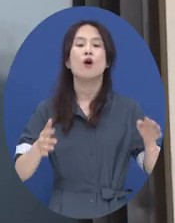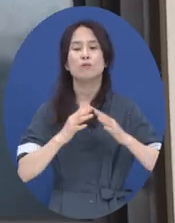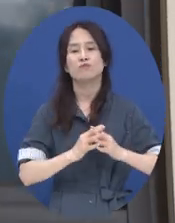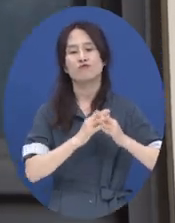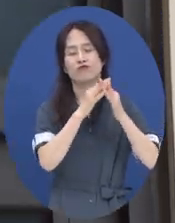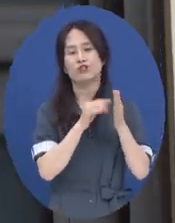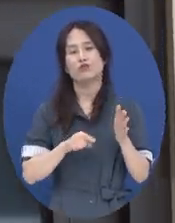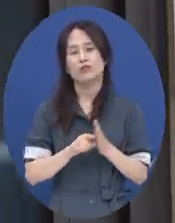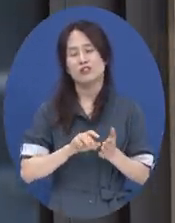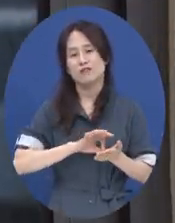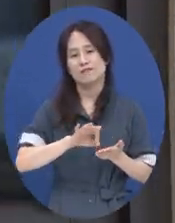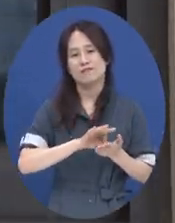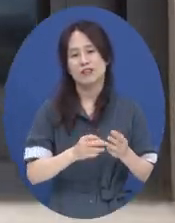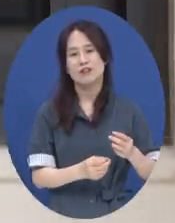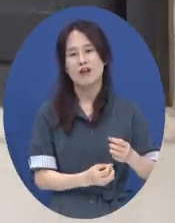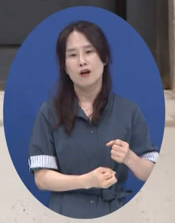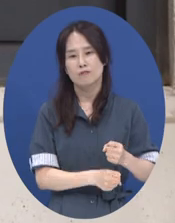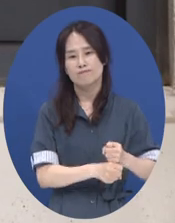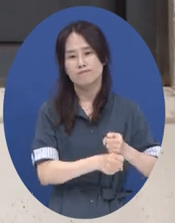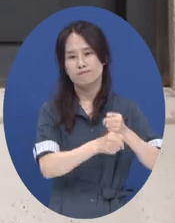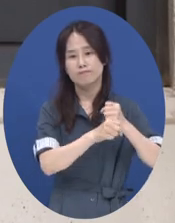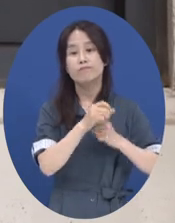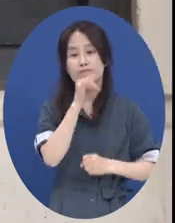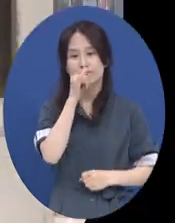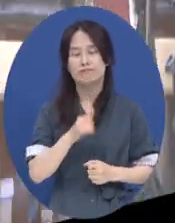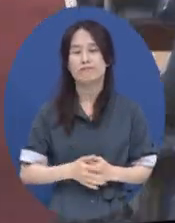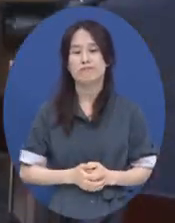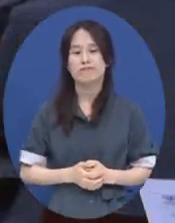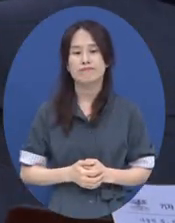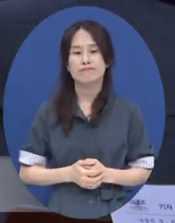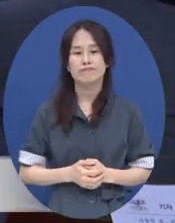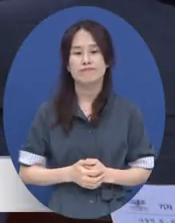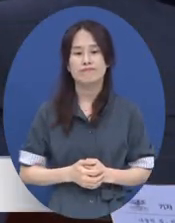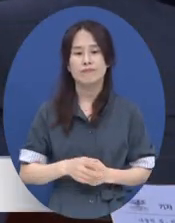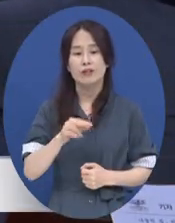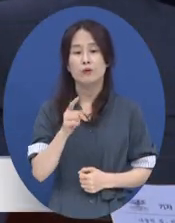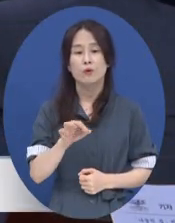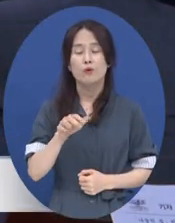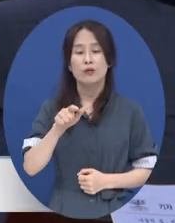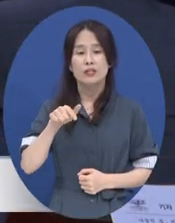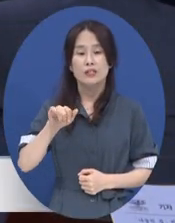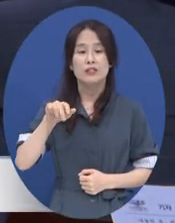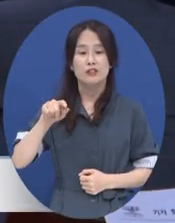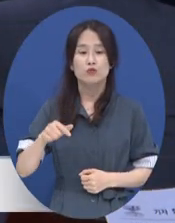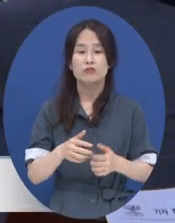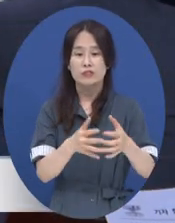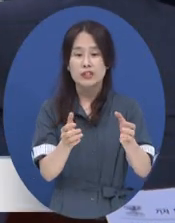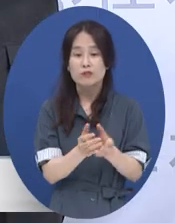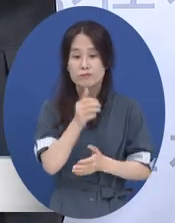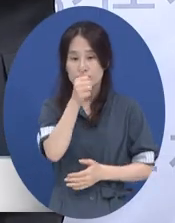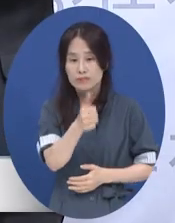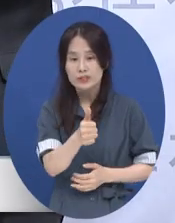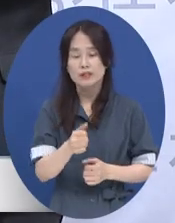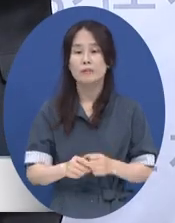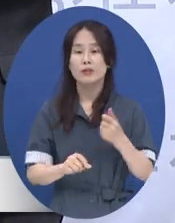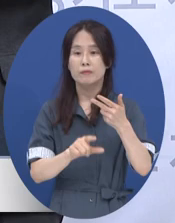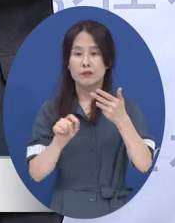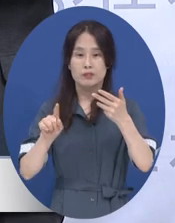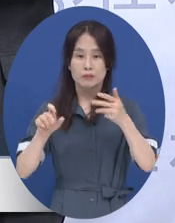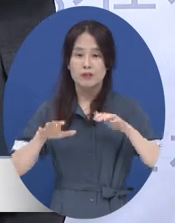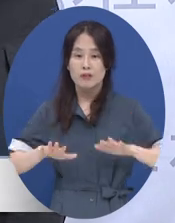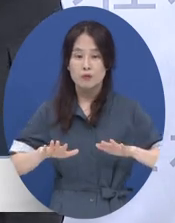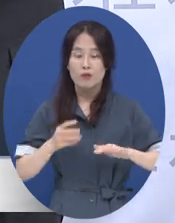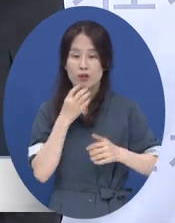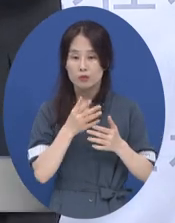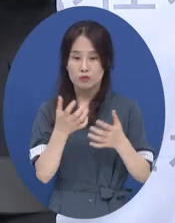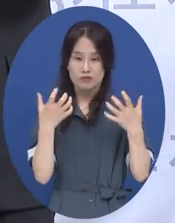쓰거나 건물을 짓기 위해 쌓아둔 것으로 드러났습니다. 송기춘 나눔의 집 민관합동조사단 공동단장은 11일